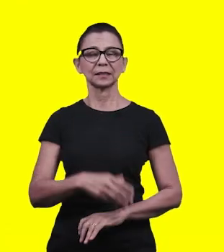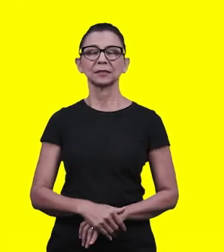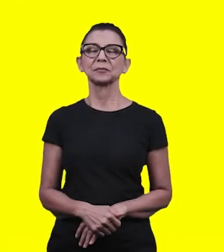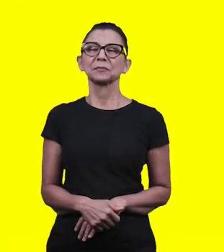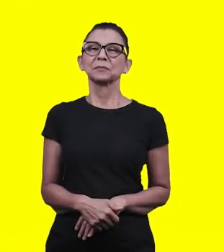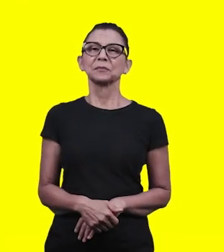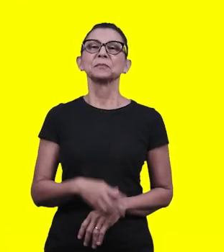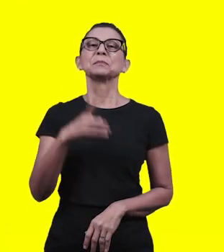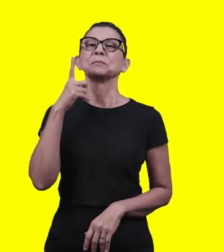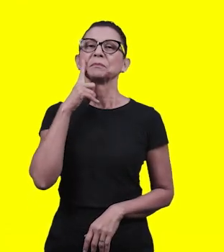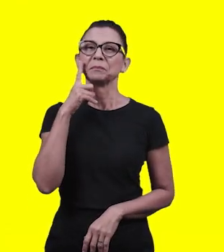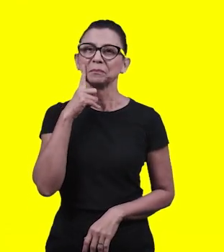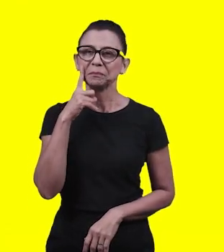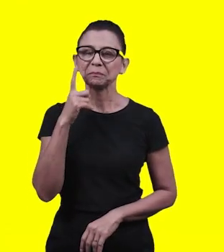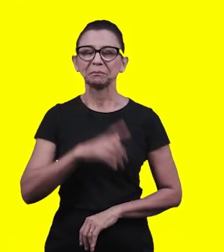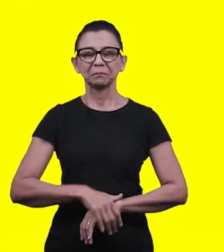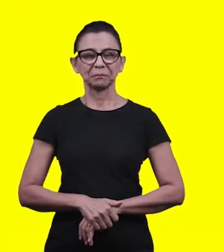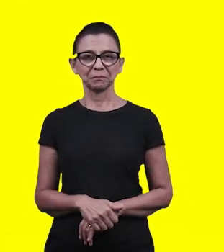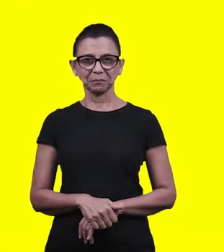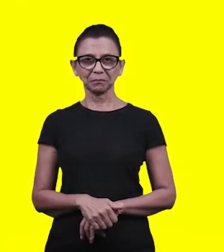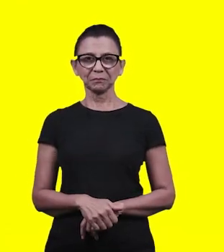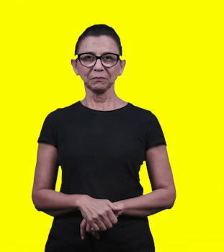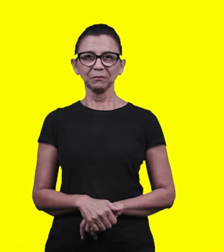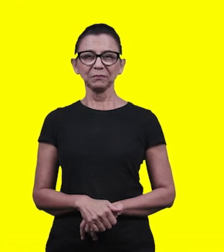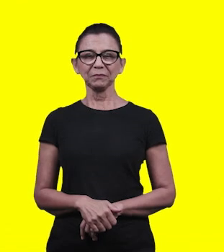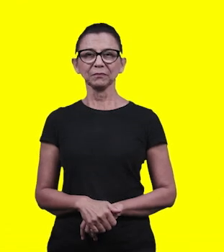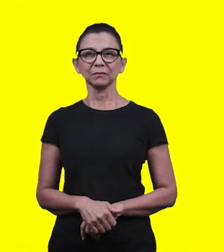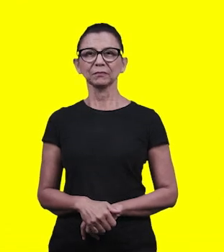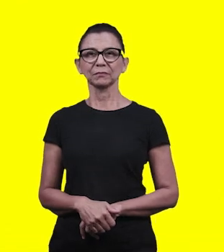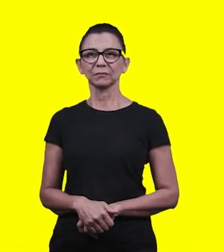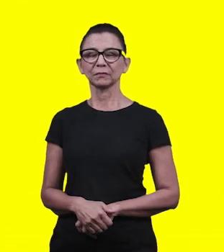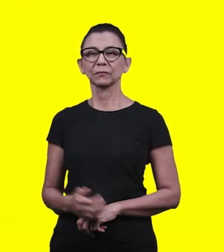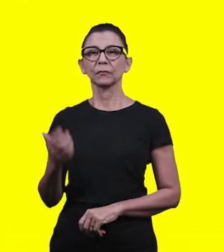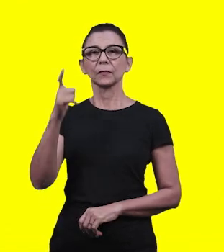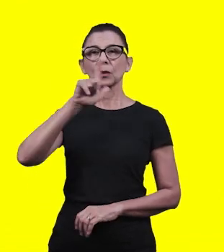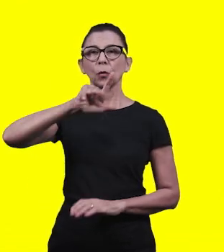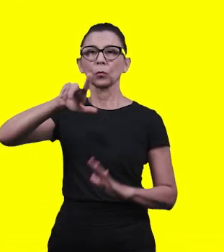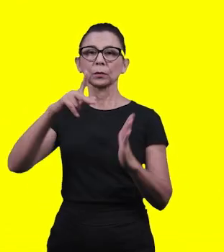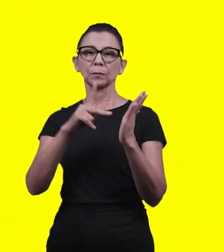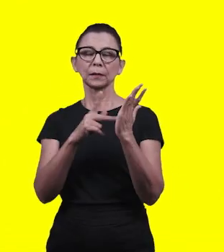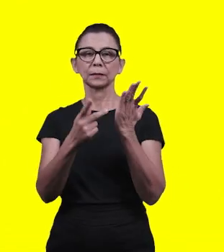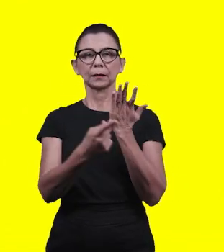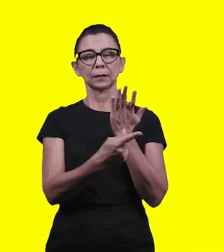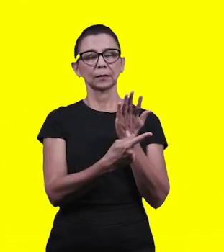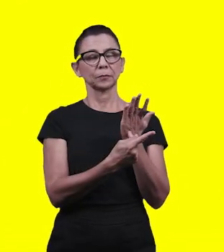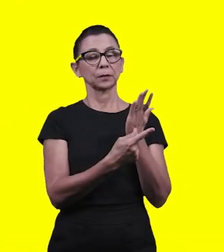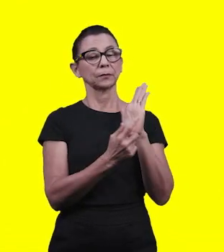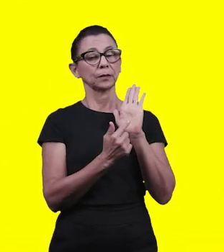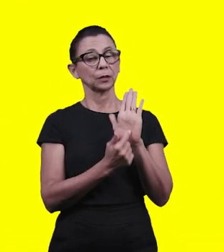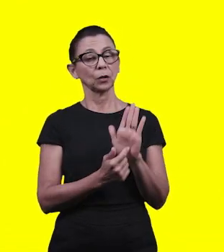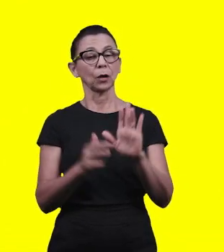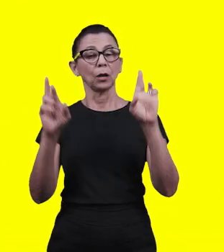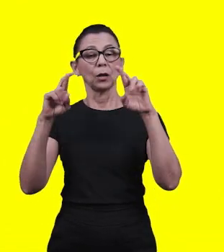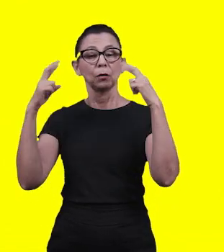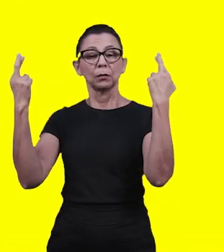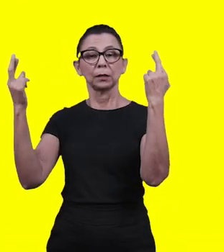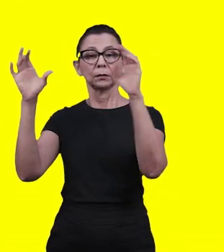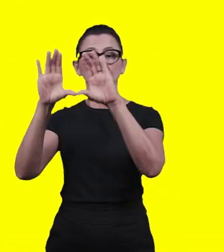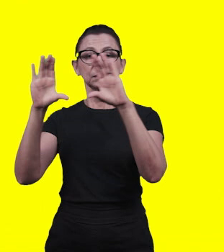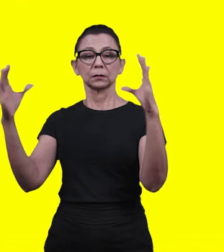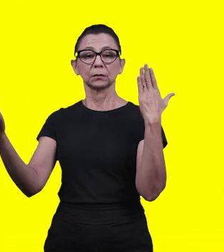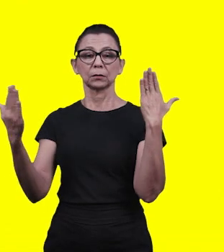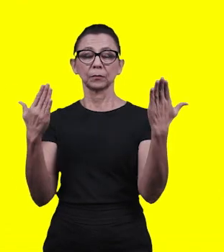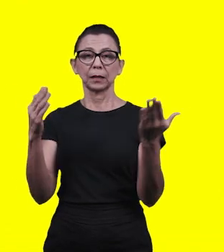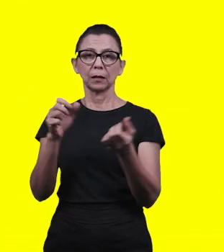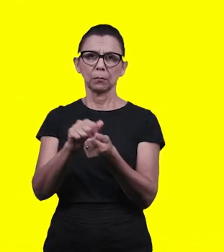главу 13, стих 33. Так говорит нам Слово Божие. Другую притчу рассказал он им.